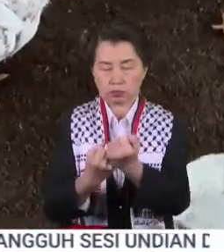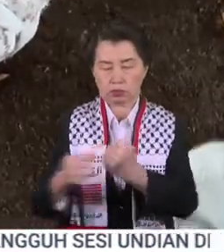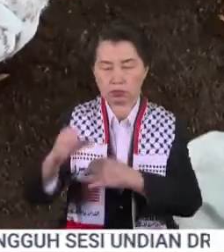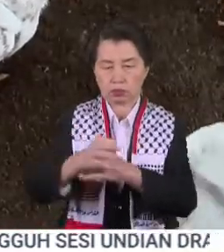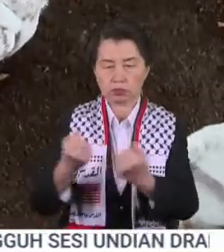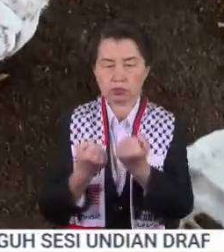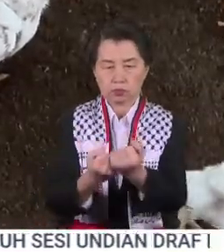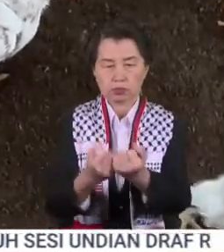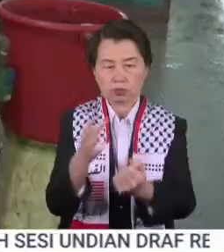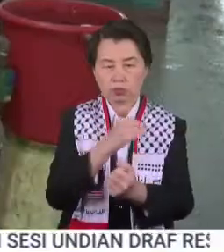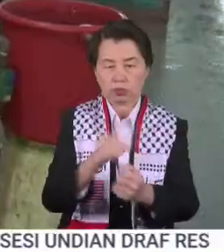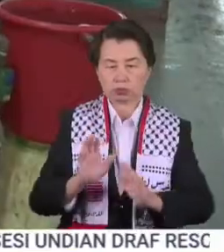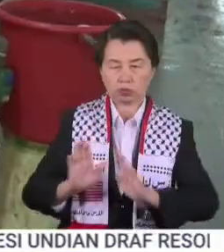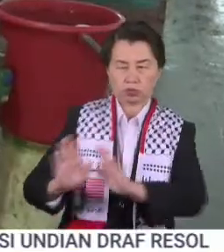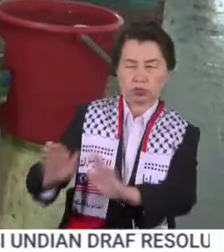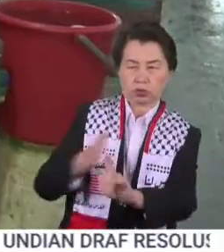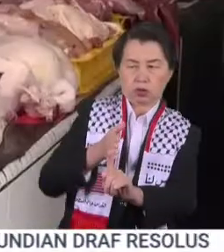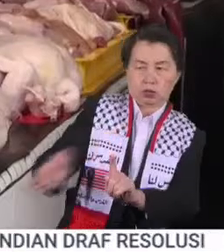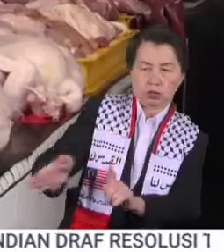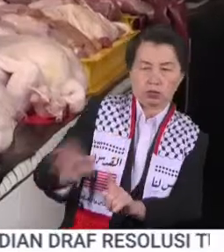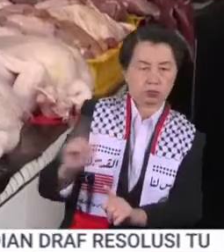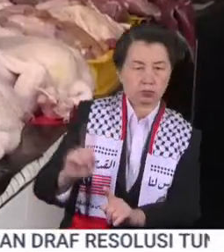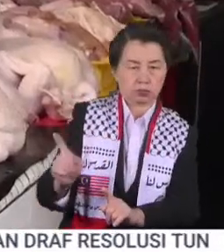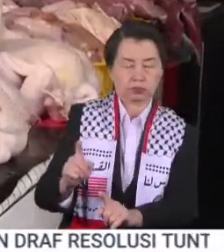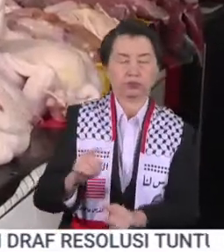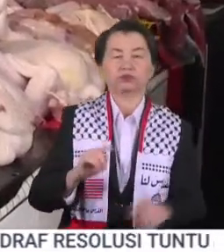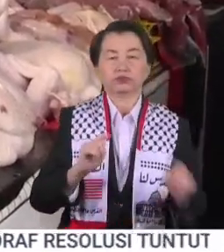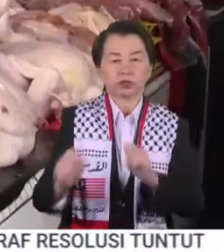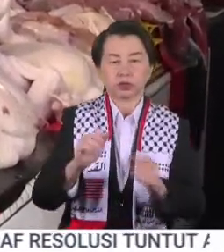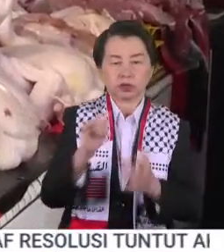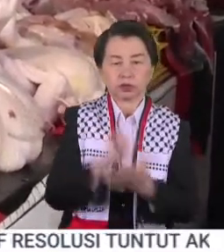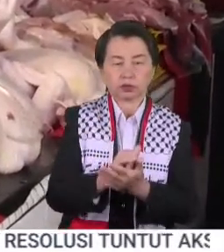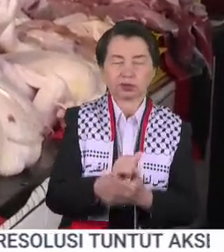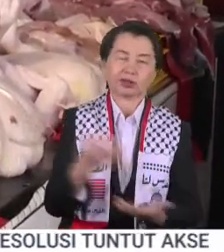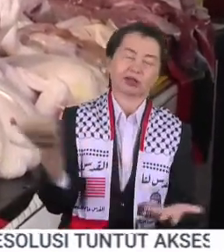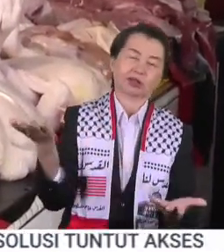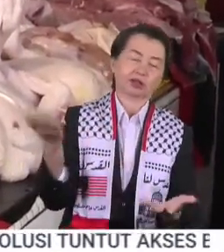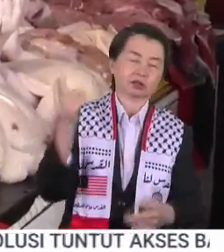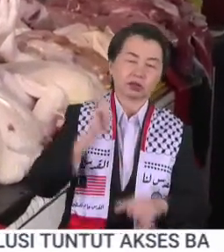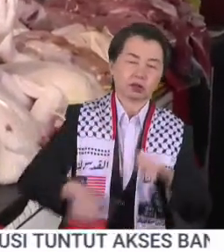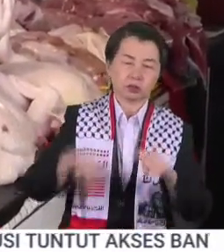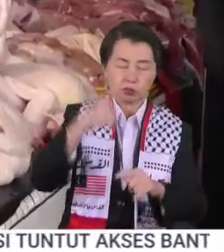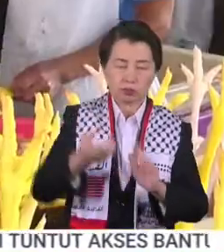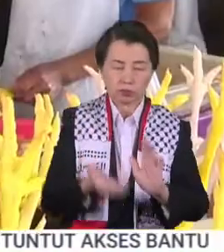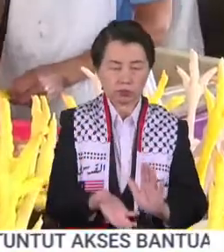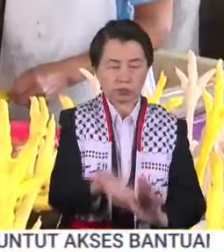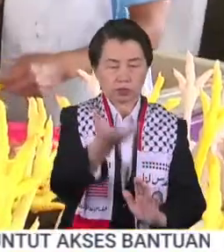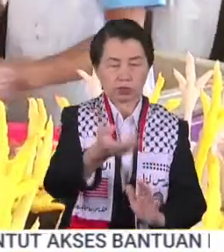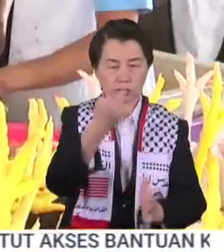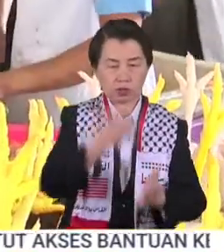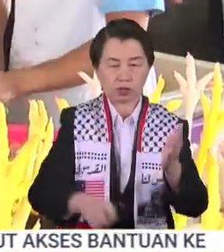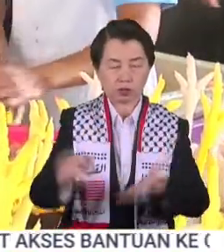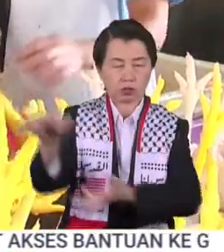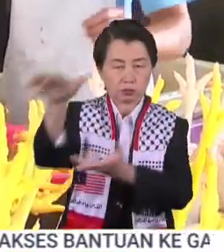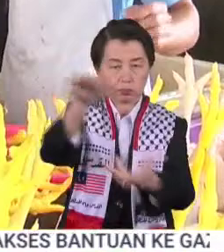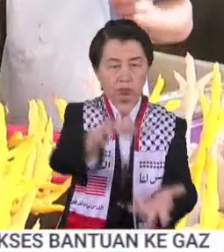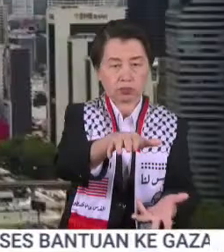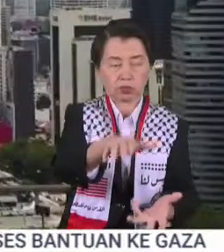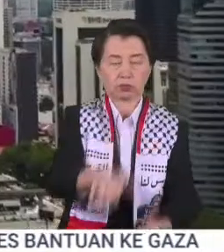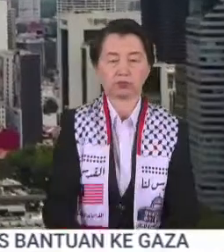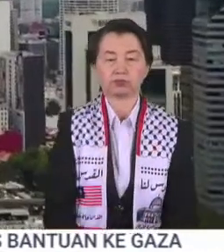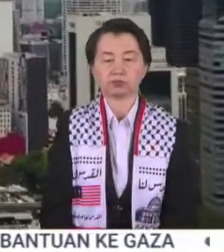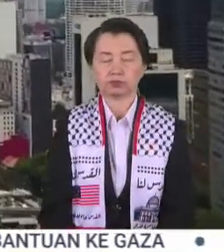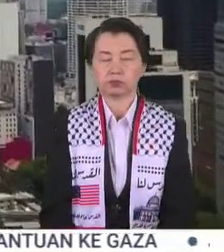selain mengelak ketirisan. Tindakan itu bagaimanapun tidak memberi kesan kepada kenaikan harga bekalan.